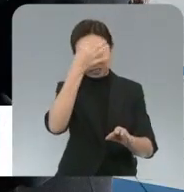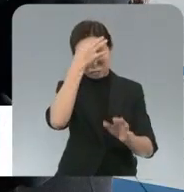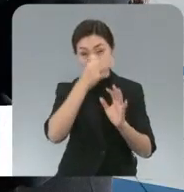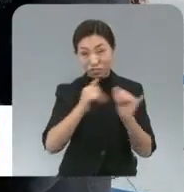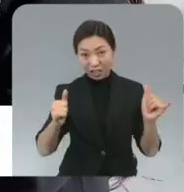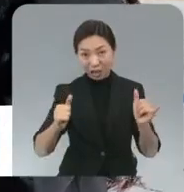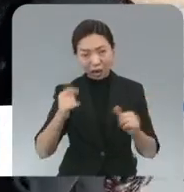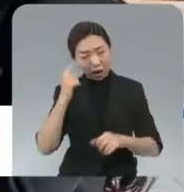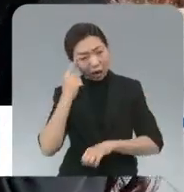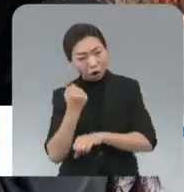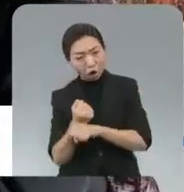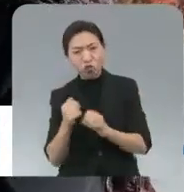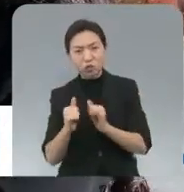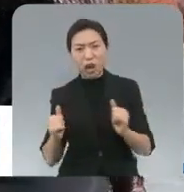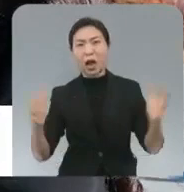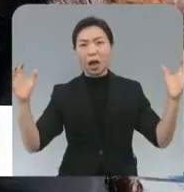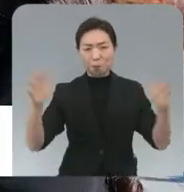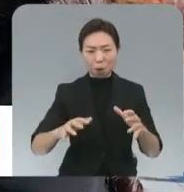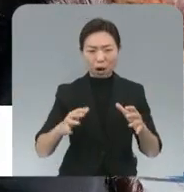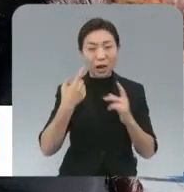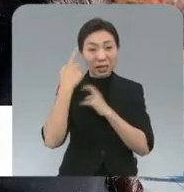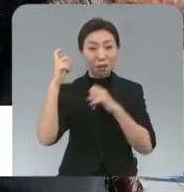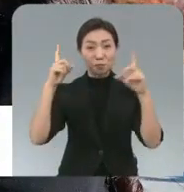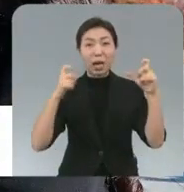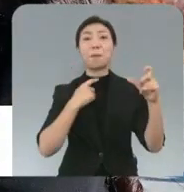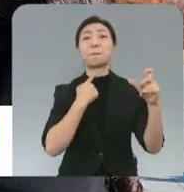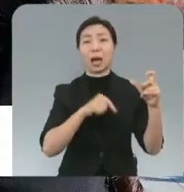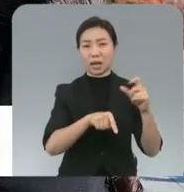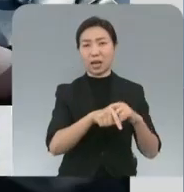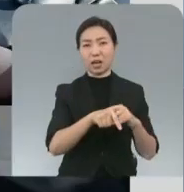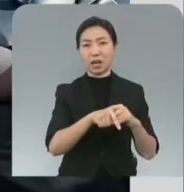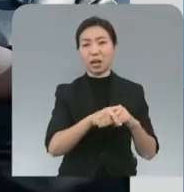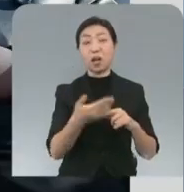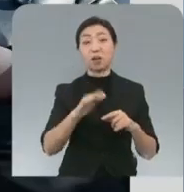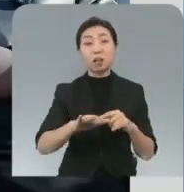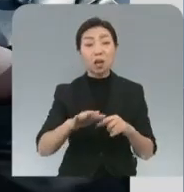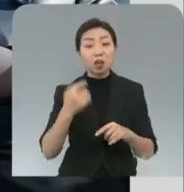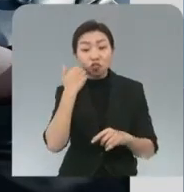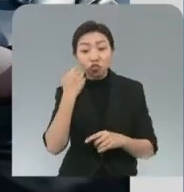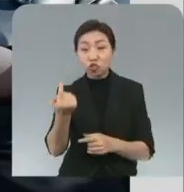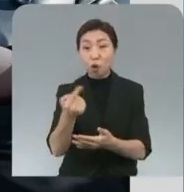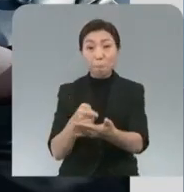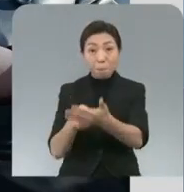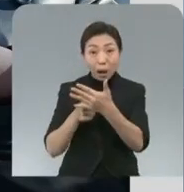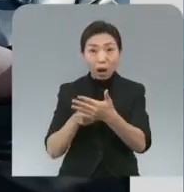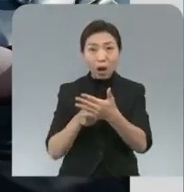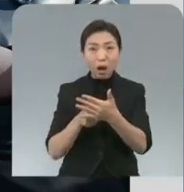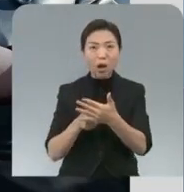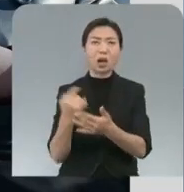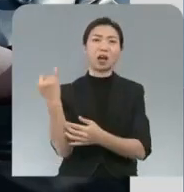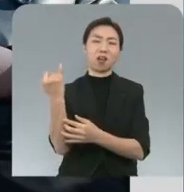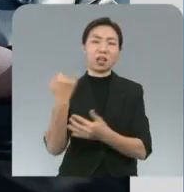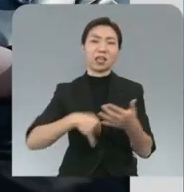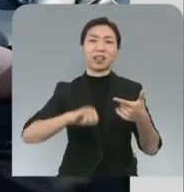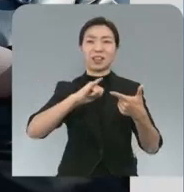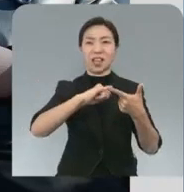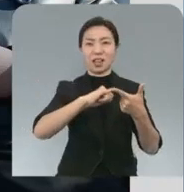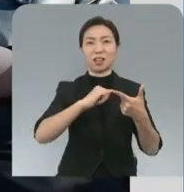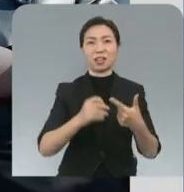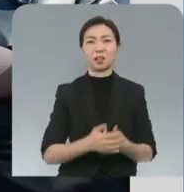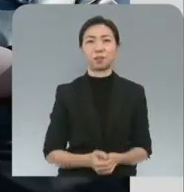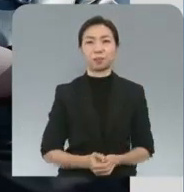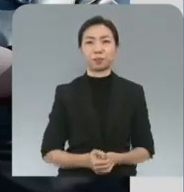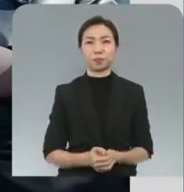た功労者らと記念撮影を行ったと北関の朝鮮労働党機関士労働新聞が27